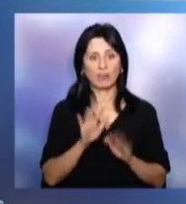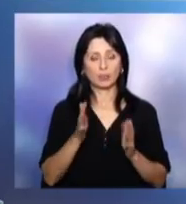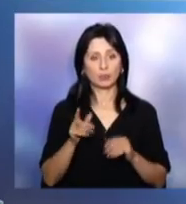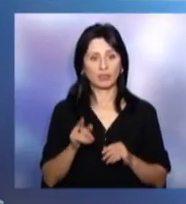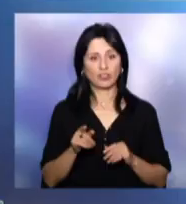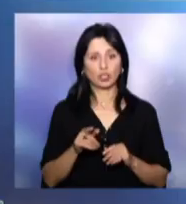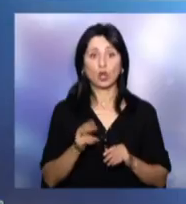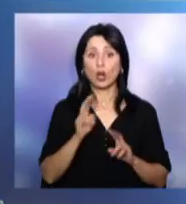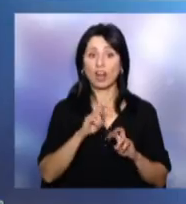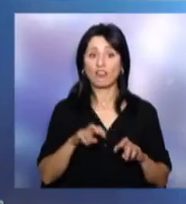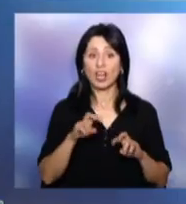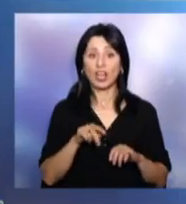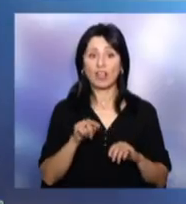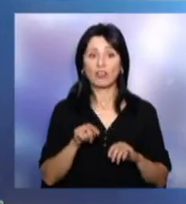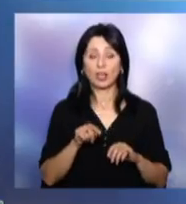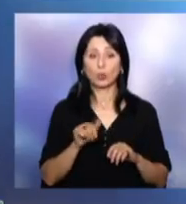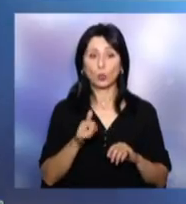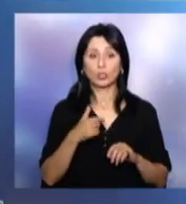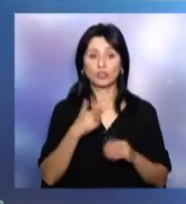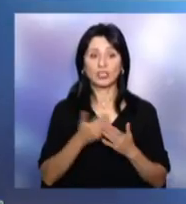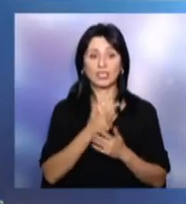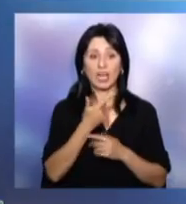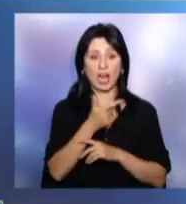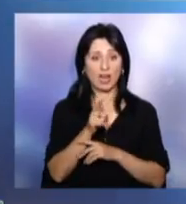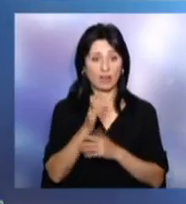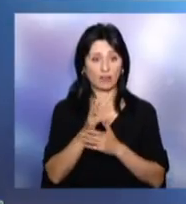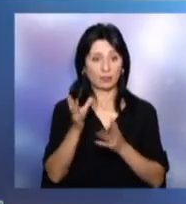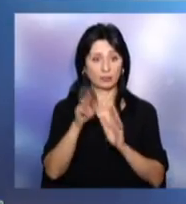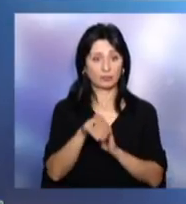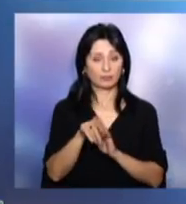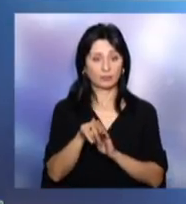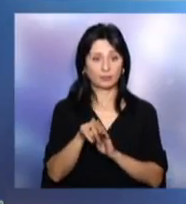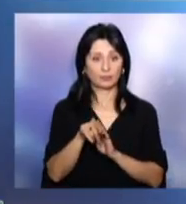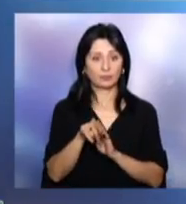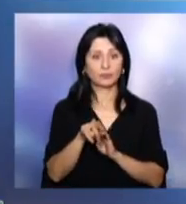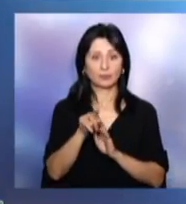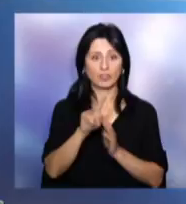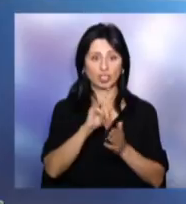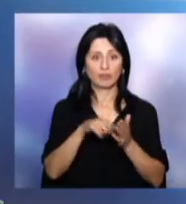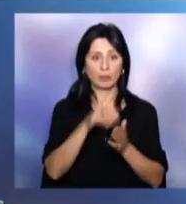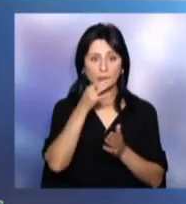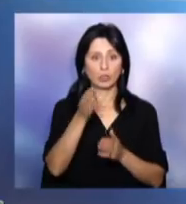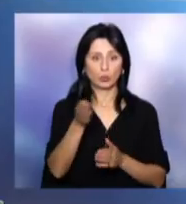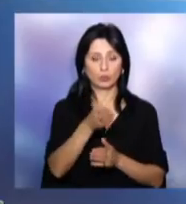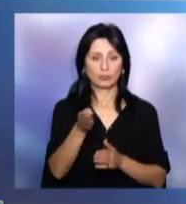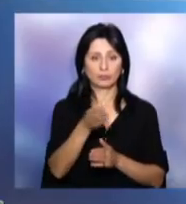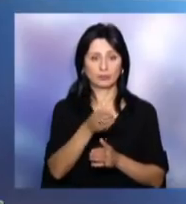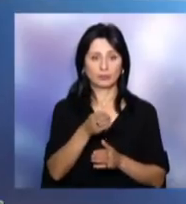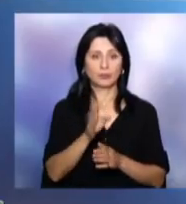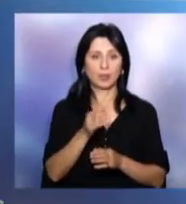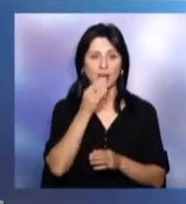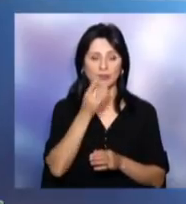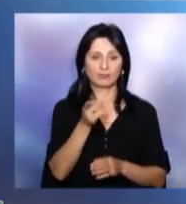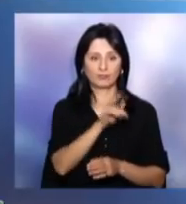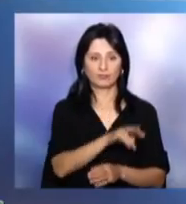შემთხვევებში, თუმცა კვლევა, რომელიც ჩვენი სიახლის ბლოკშია გაერთიანებული, თქვენს კითხვებს გასცემს პასუხს და შემდეგ ჩვენ კვების